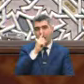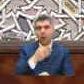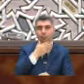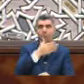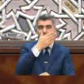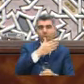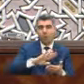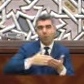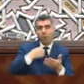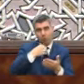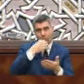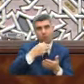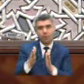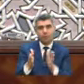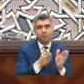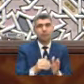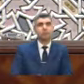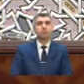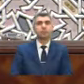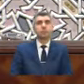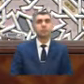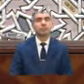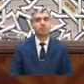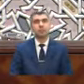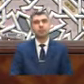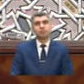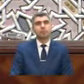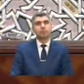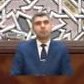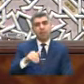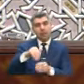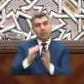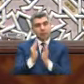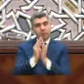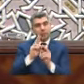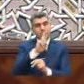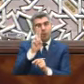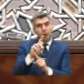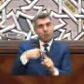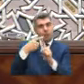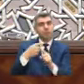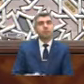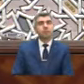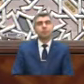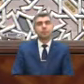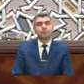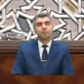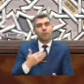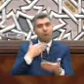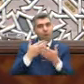كان عندي الوقت. شكرا سيد الوزير. تعقيب الفريق، تفضلوا سيد النائب. شكرا سيد